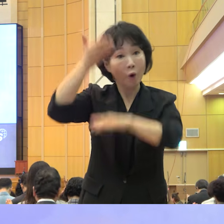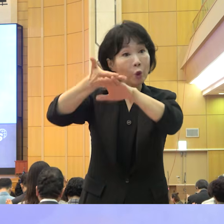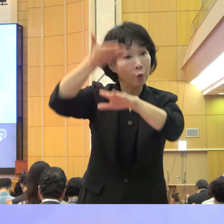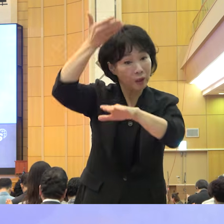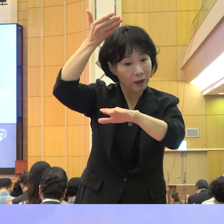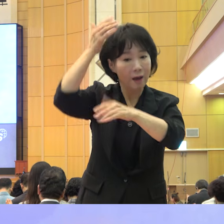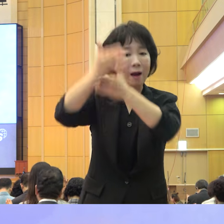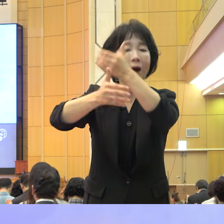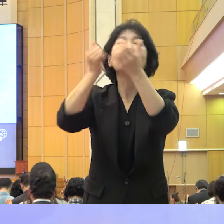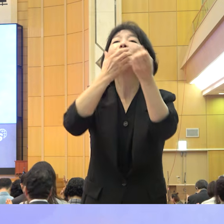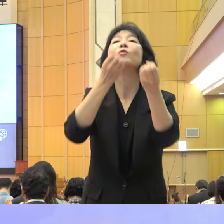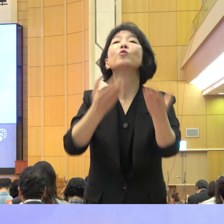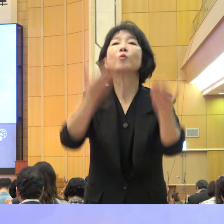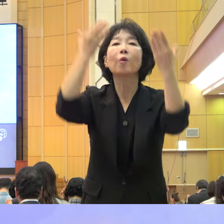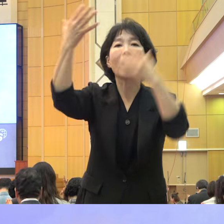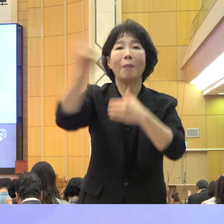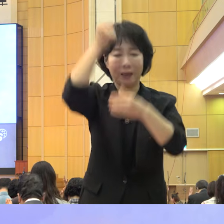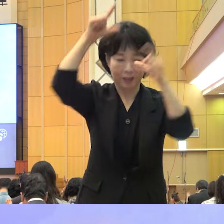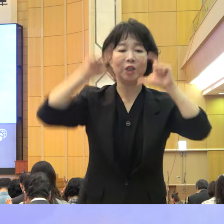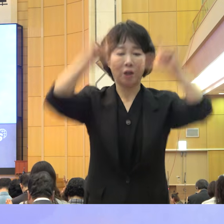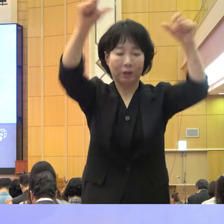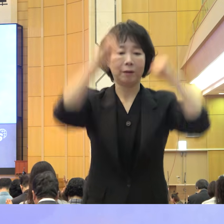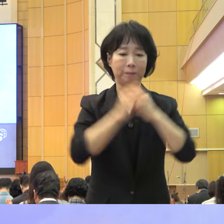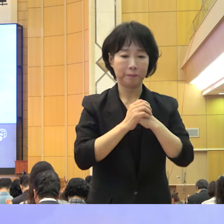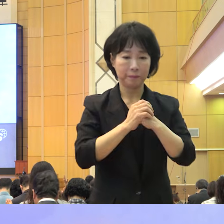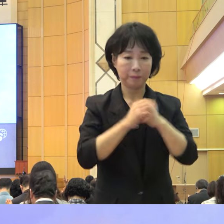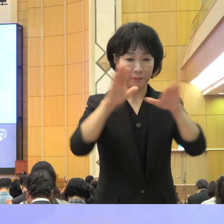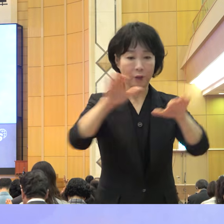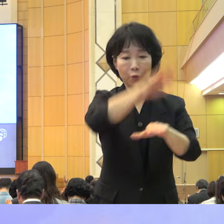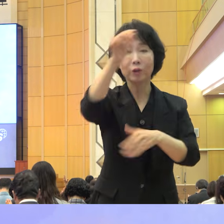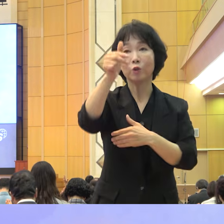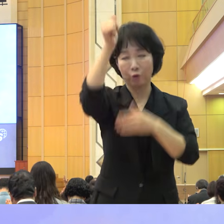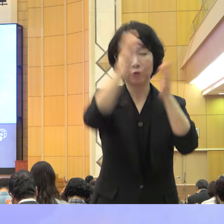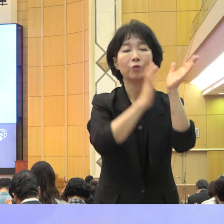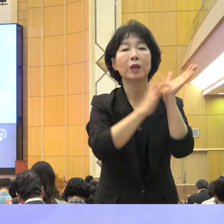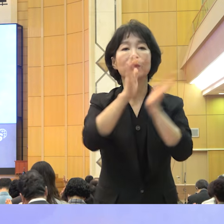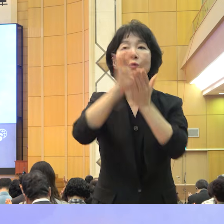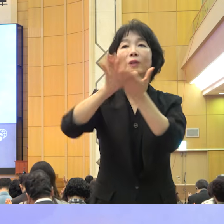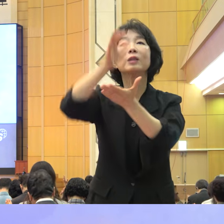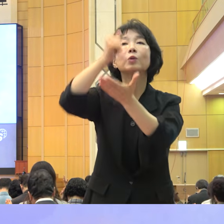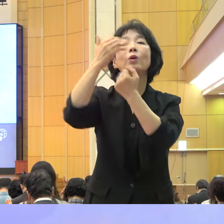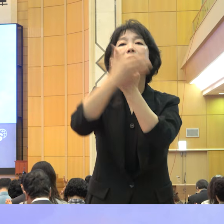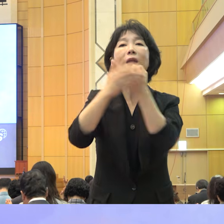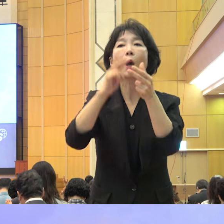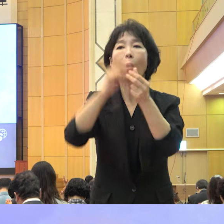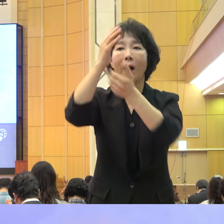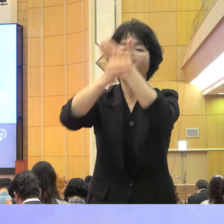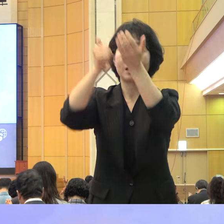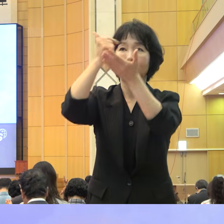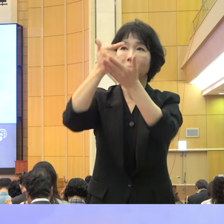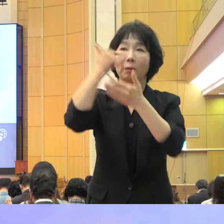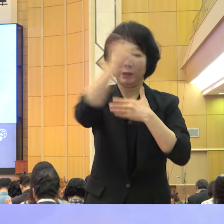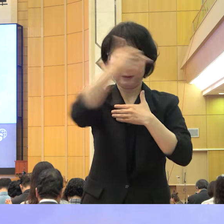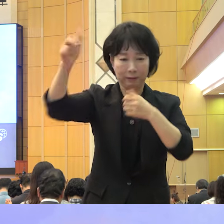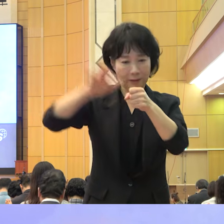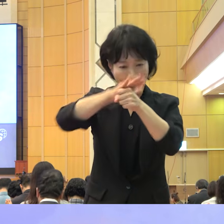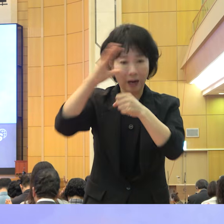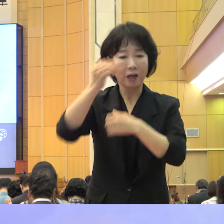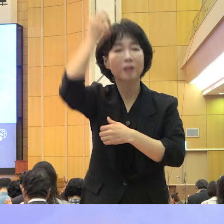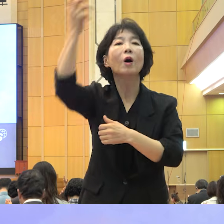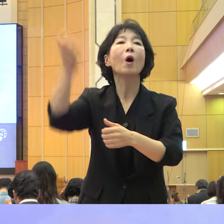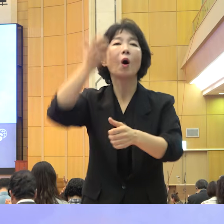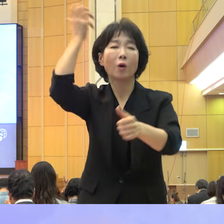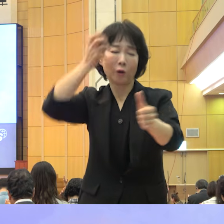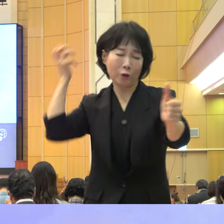위에 하나님의 축복이 임할지어다. 이제는 우리 주 예수 그리스도 은혜와 하나님 아버지의 크신 사랑과 성령의